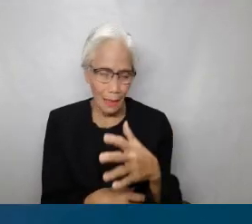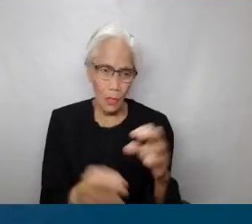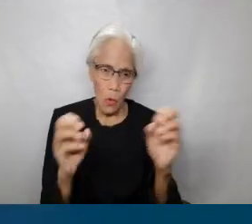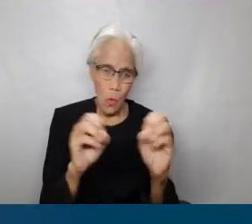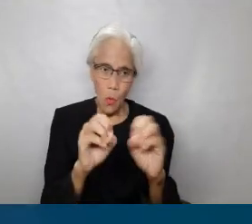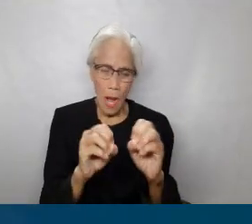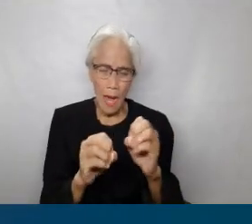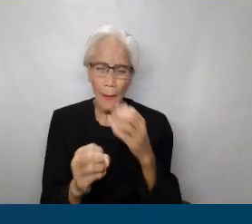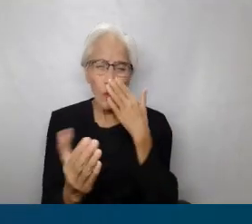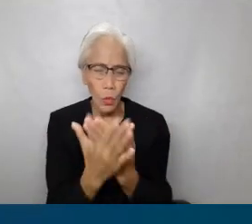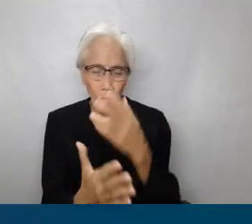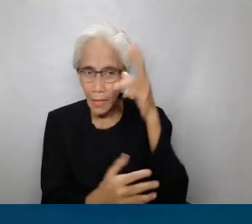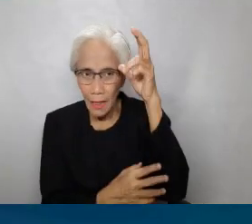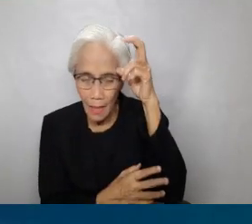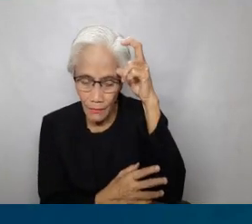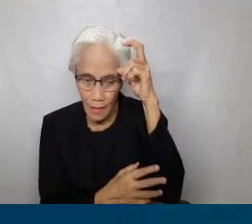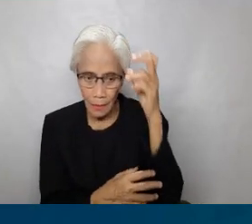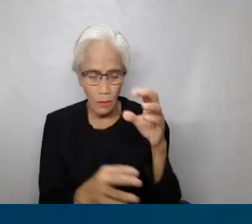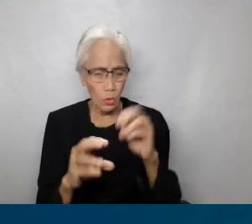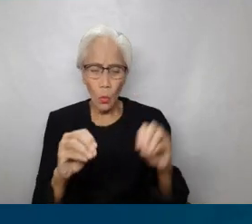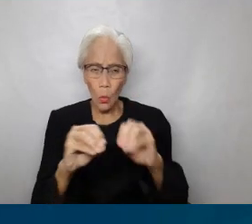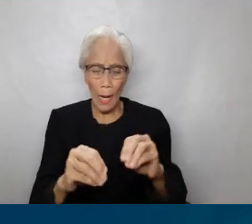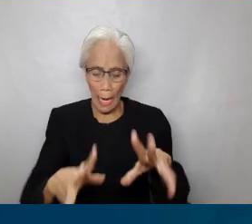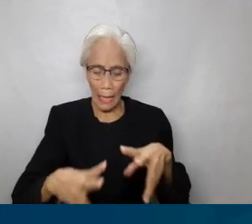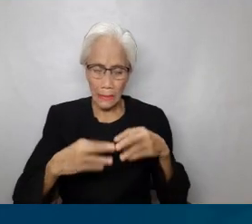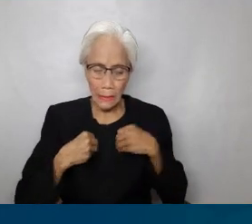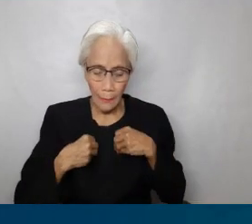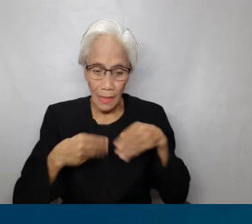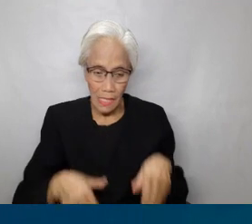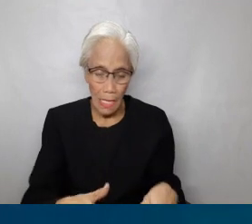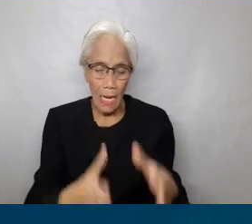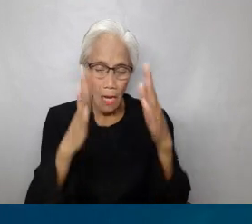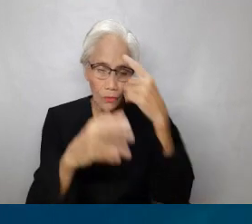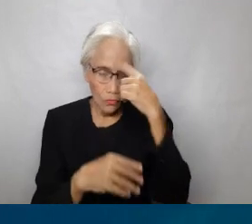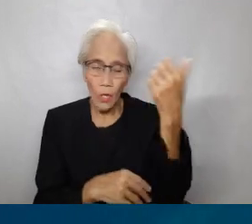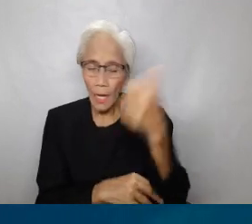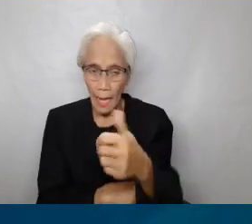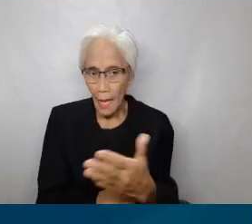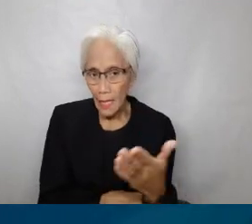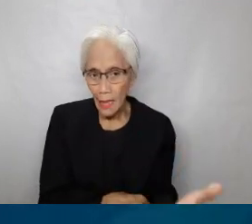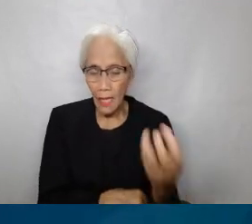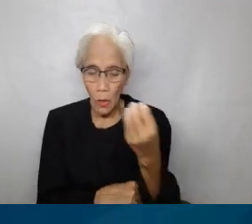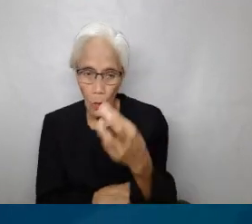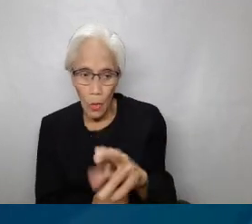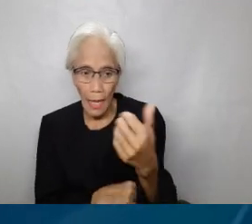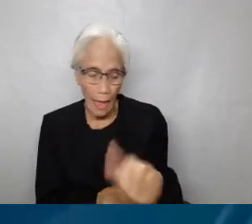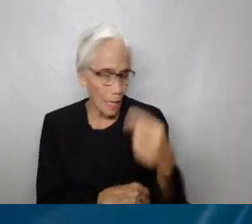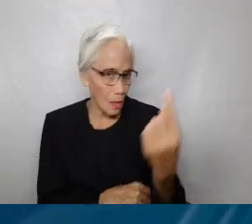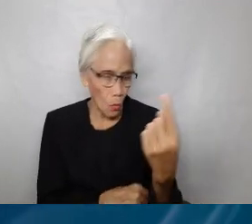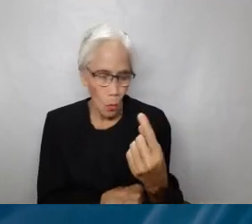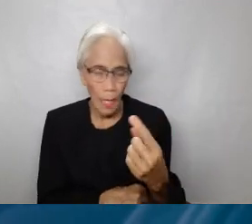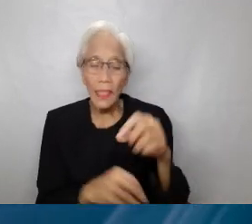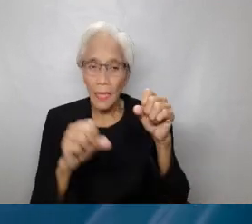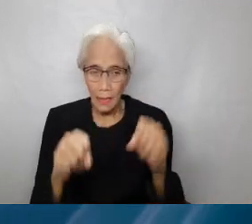yan. Walang mabait na demonyo. Kaya walang acceptance na allowed for anything or